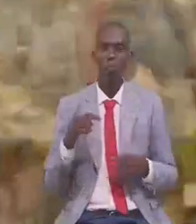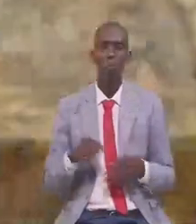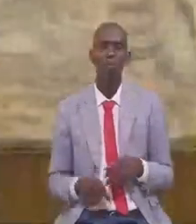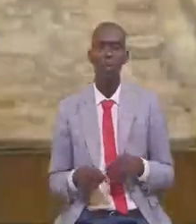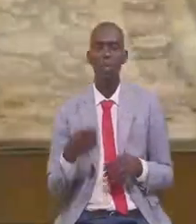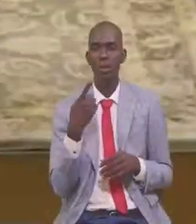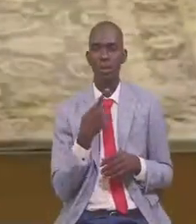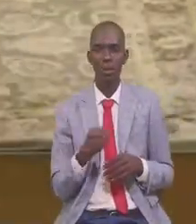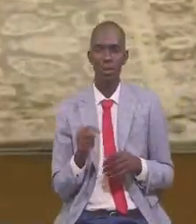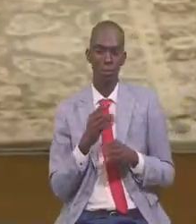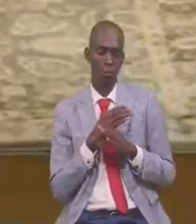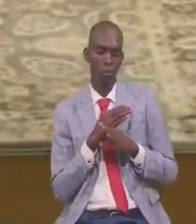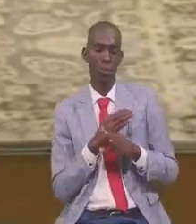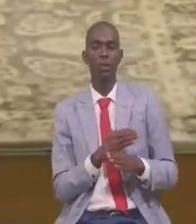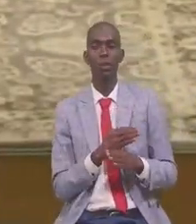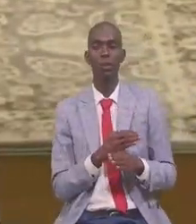Brise les barrières